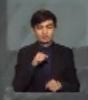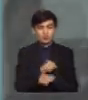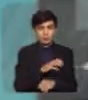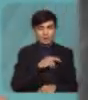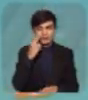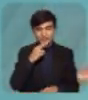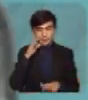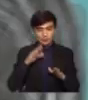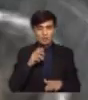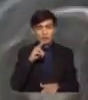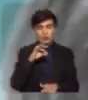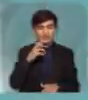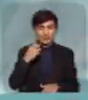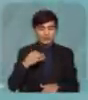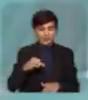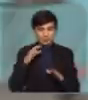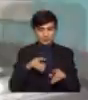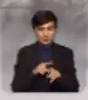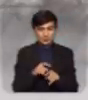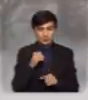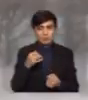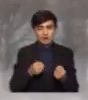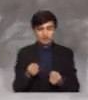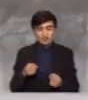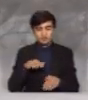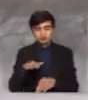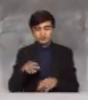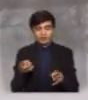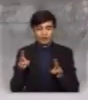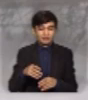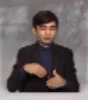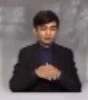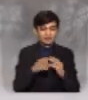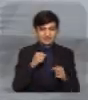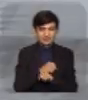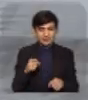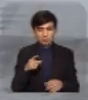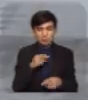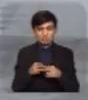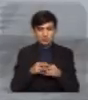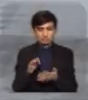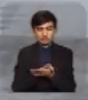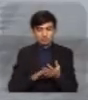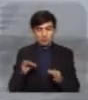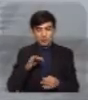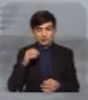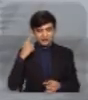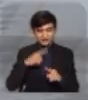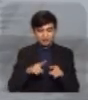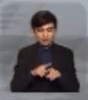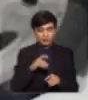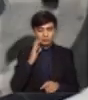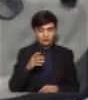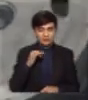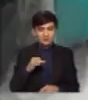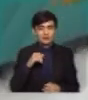на общественный транспорт и не оставлять машины на обочинах, чтобы не мешать уборочной технике. Буран продержится до утра. На следующей неделе синоптики